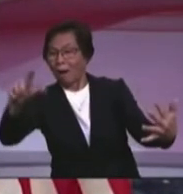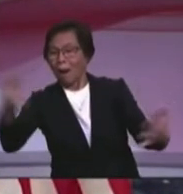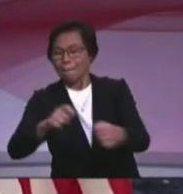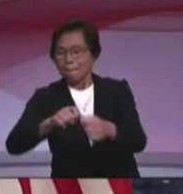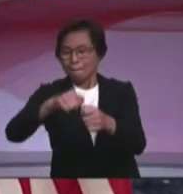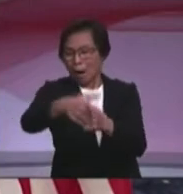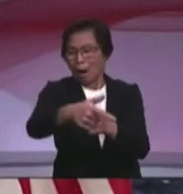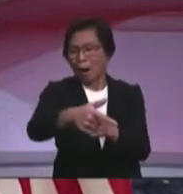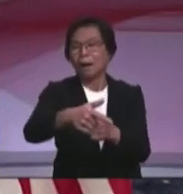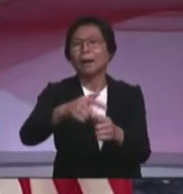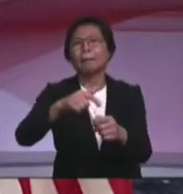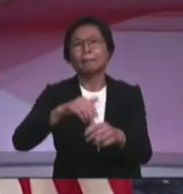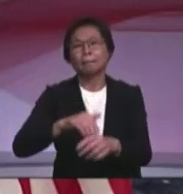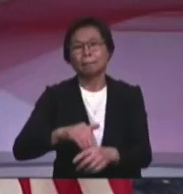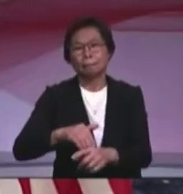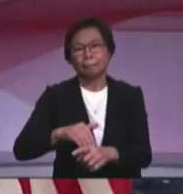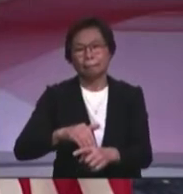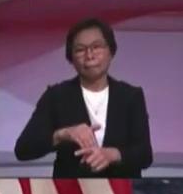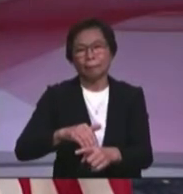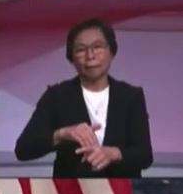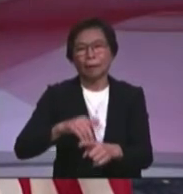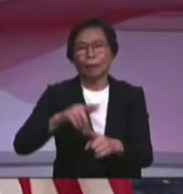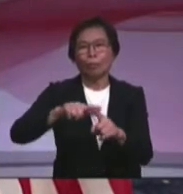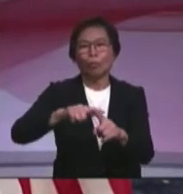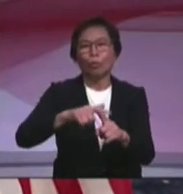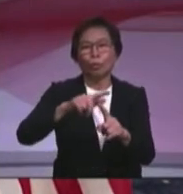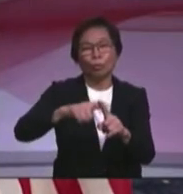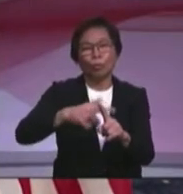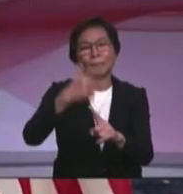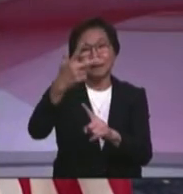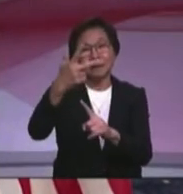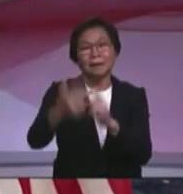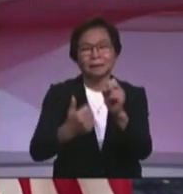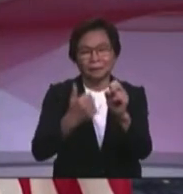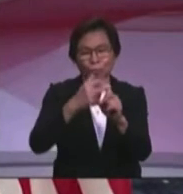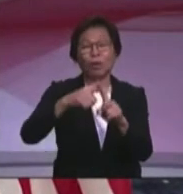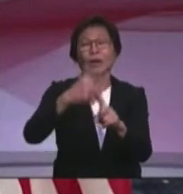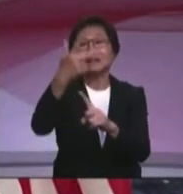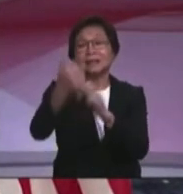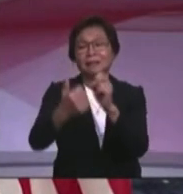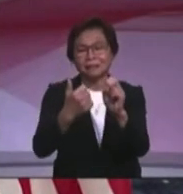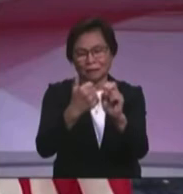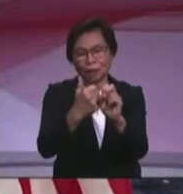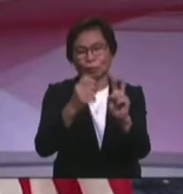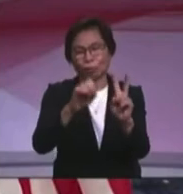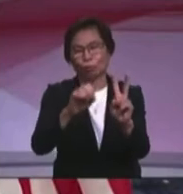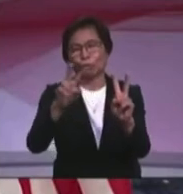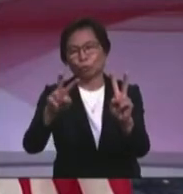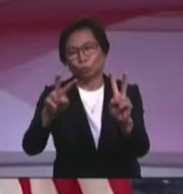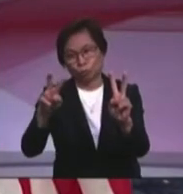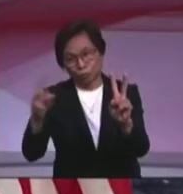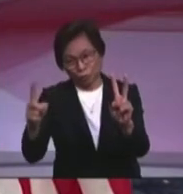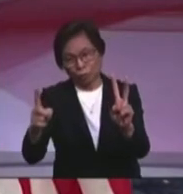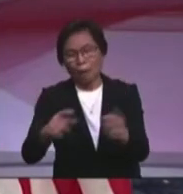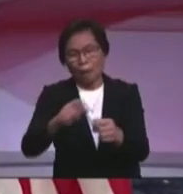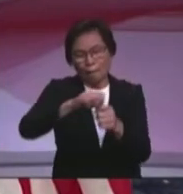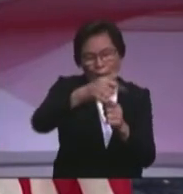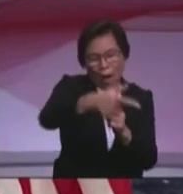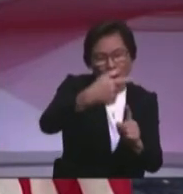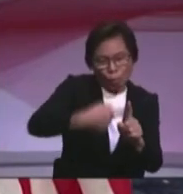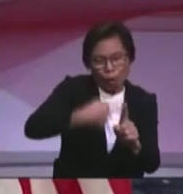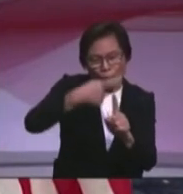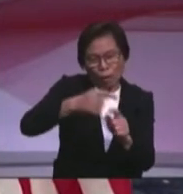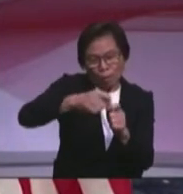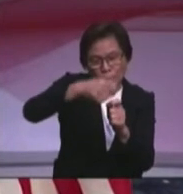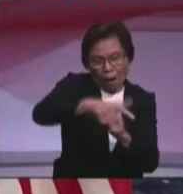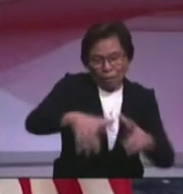dibayar dalam suku tahun pertama tahun ini Hai bolehkah saya bayaran bulan dan sedia